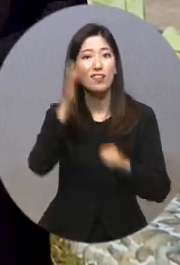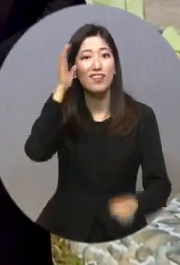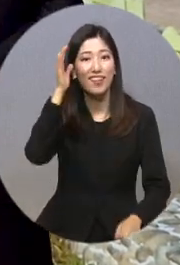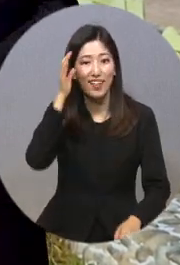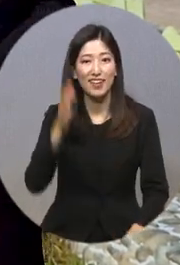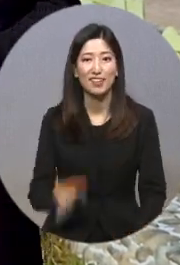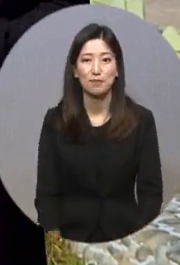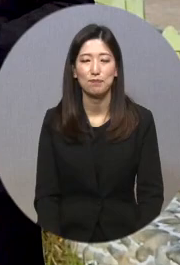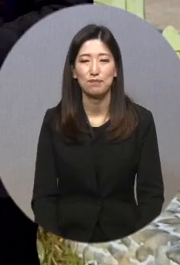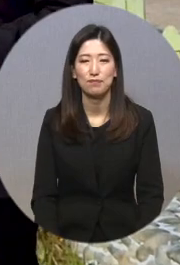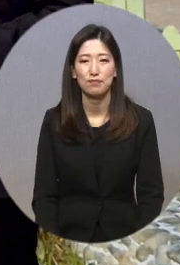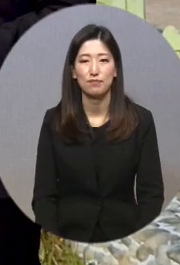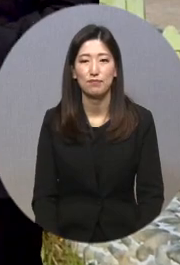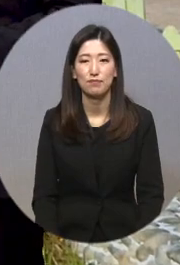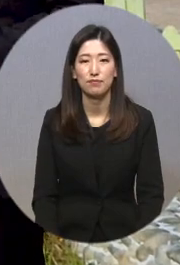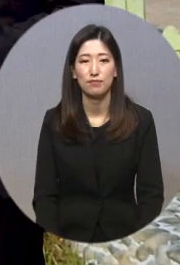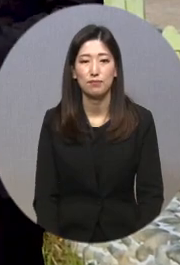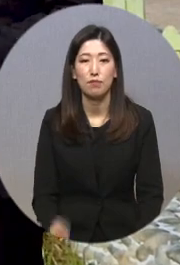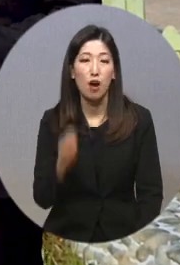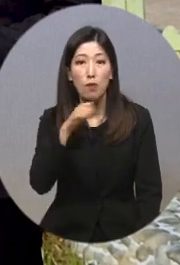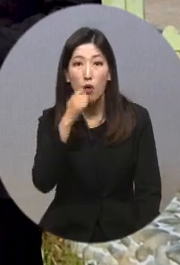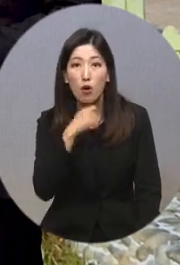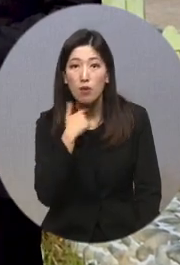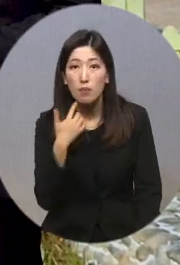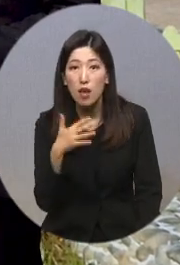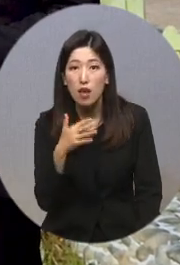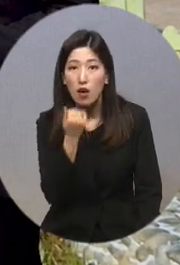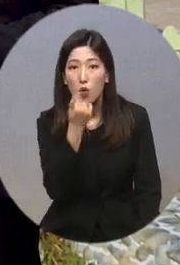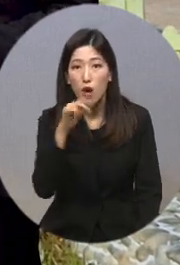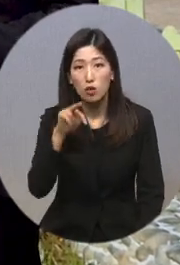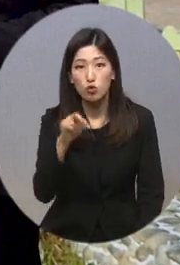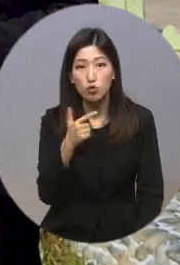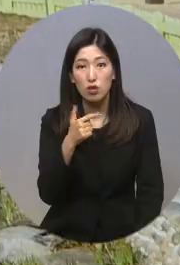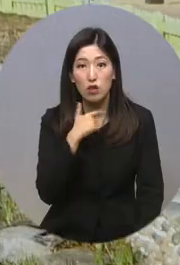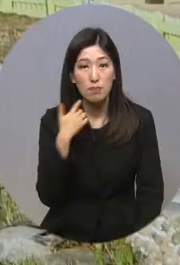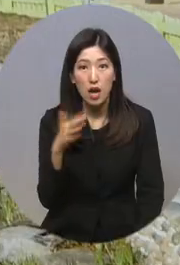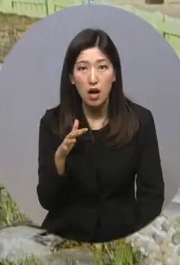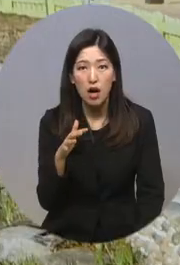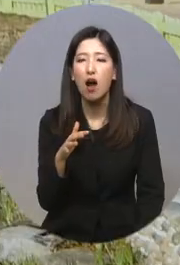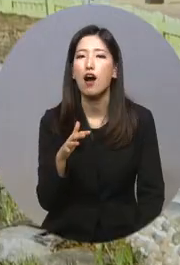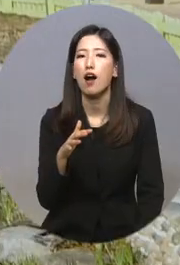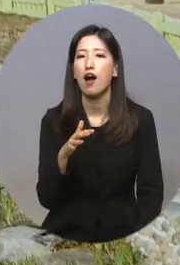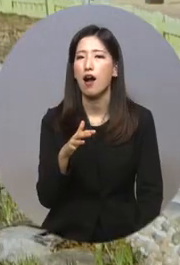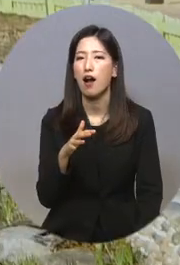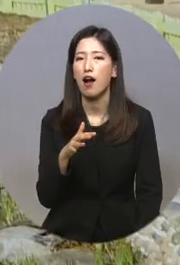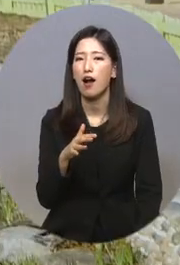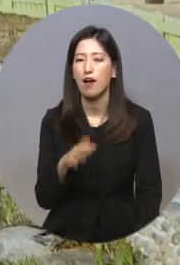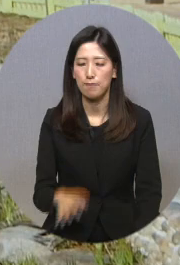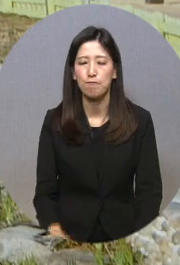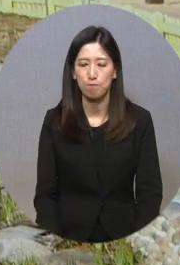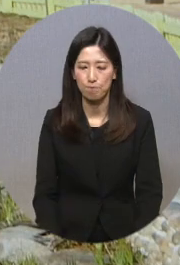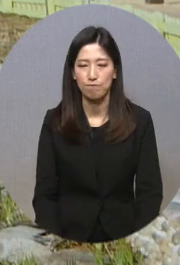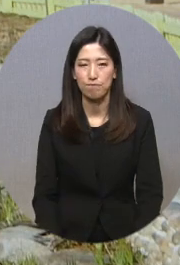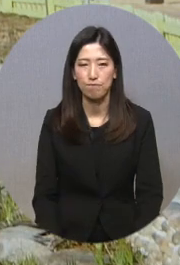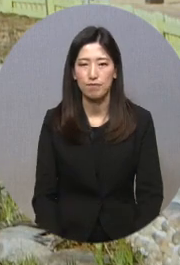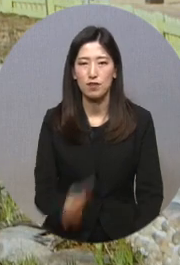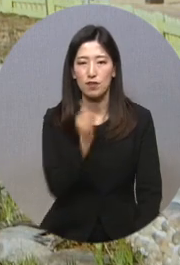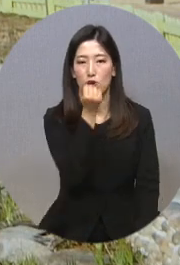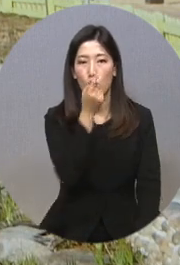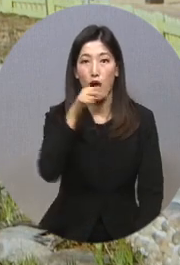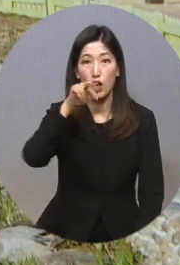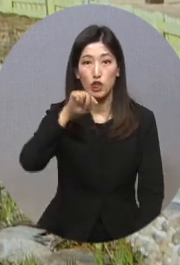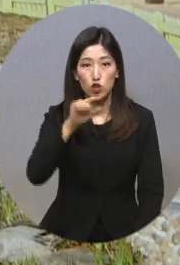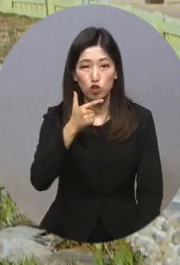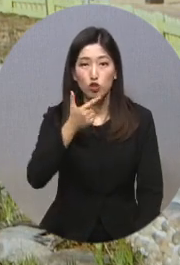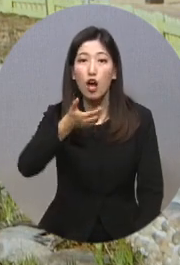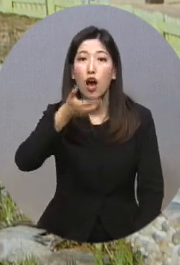배워가게 네. 될 것 같아요. 예. 그럼 뭐 먹어본 것도 없으시겠네요? 화순 쪽에서는 없었어요. 예. 좋아요. 남도장터에 올라와 있는 화순의